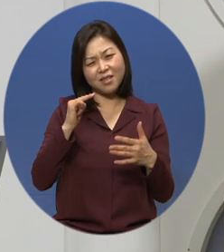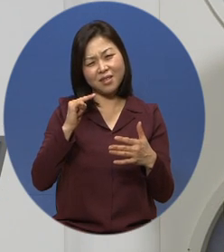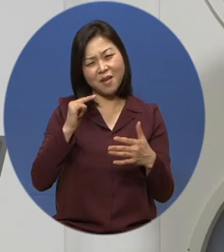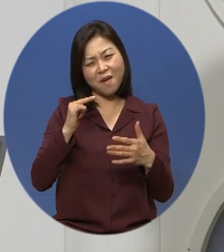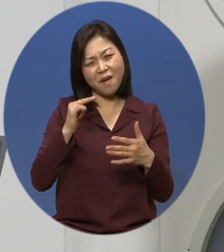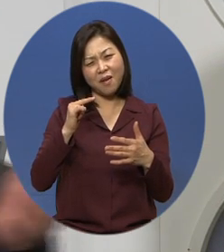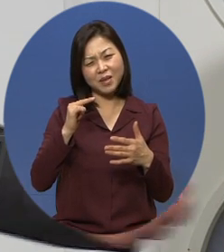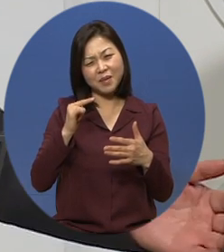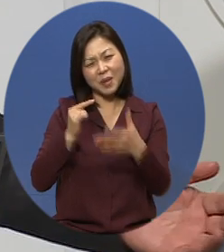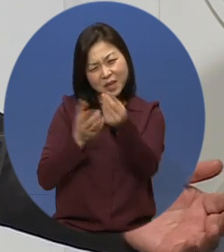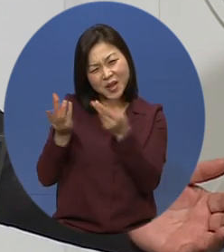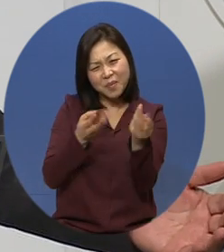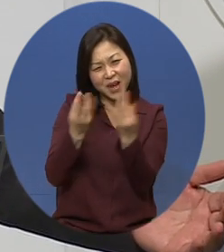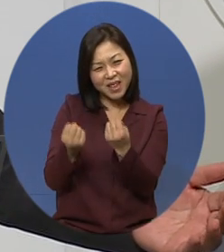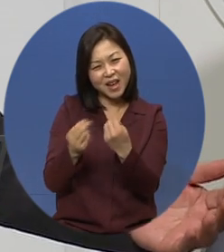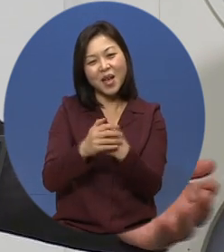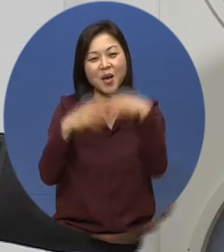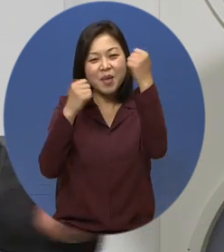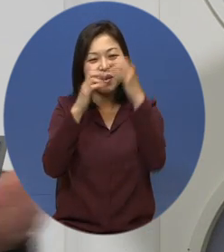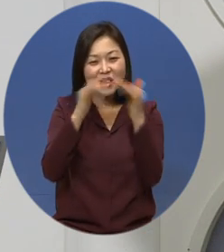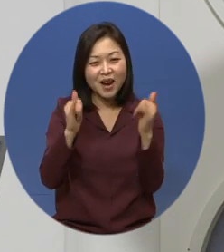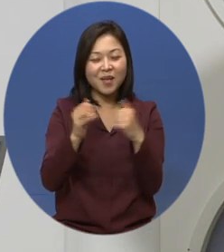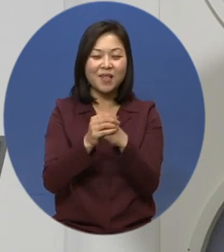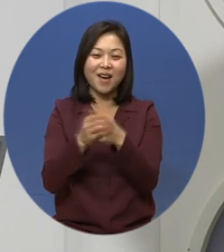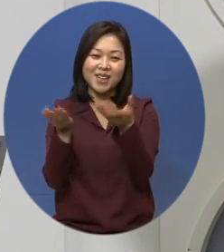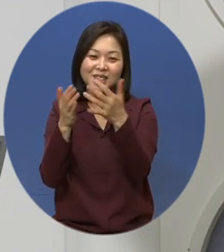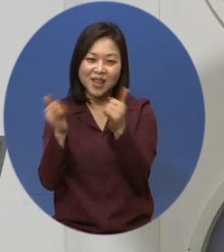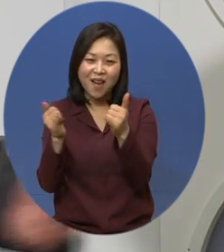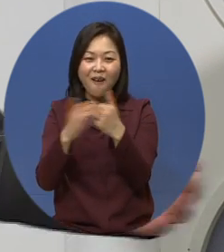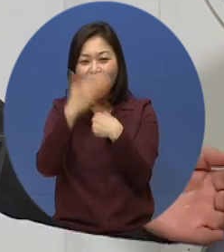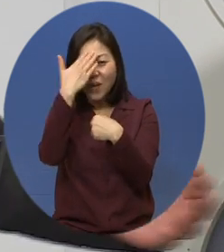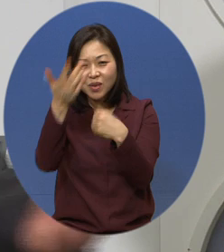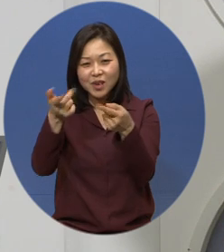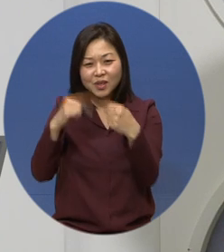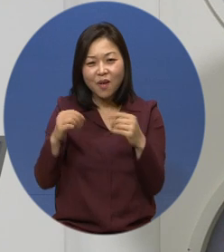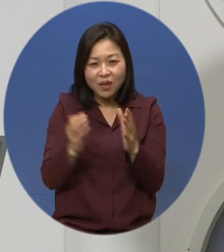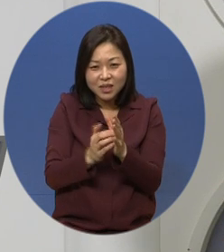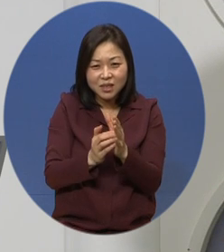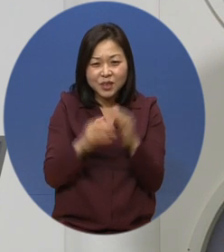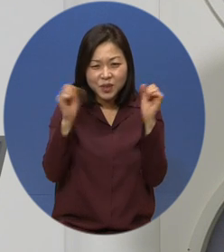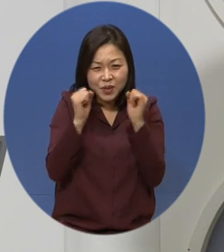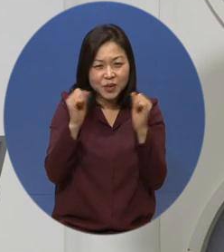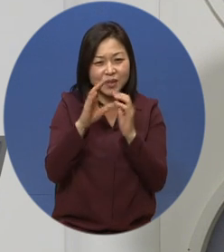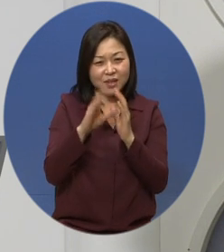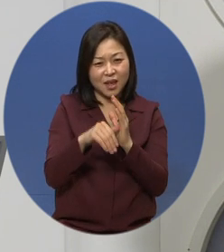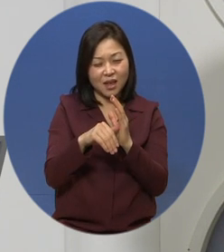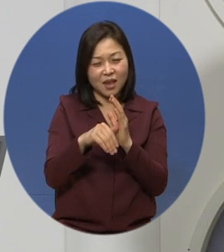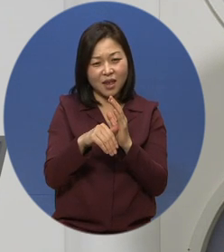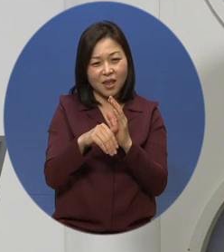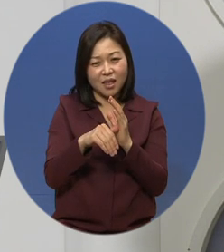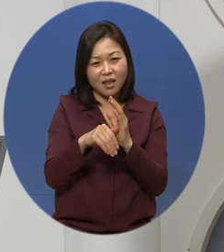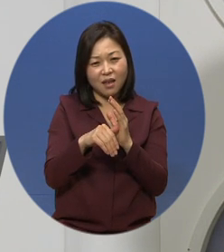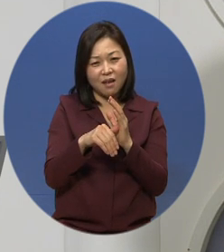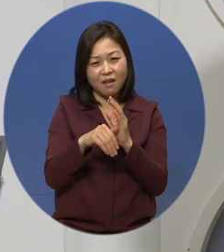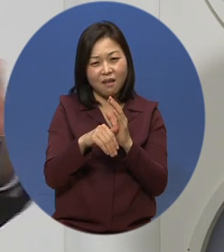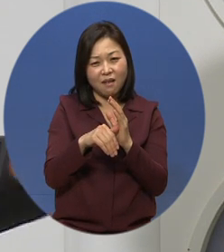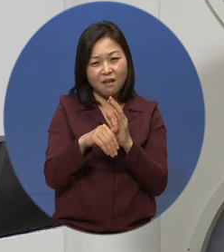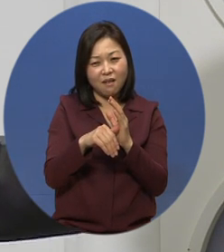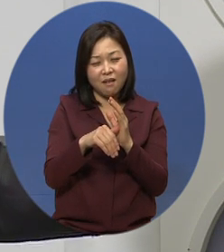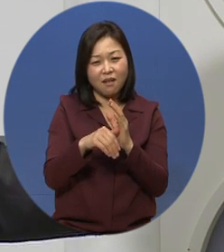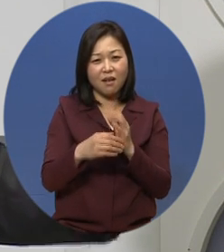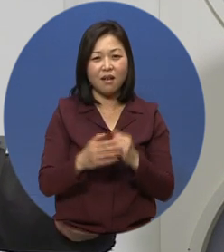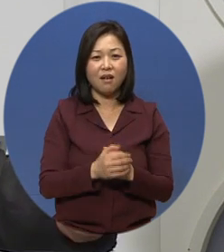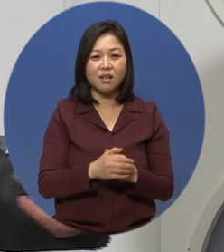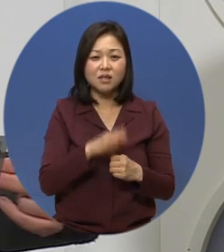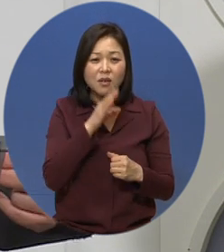스탭들 한테 무료 출연을 다했는데 어 어 추운 겨울에 했는데 그리고